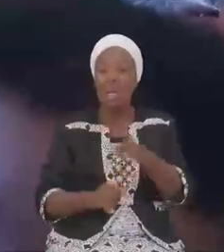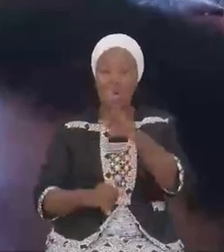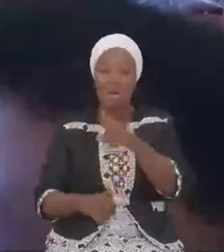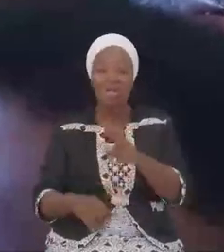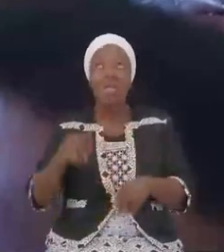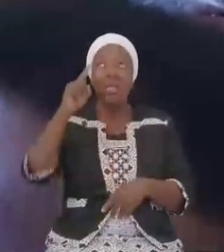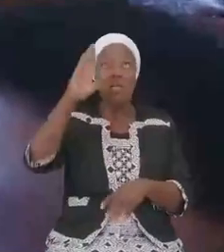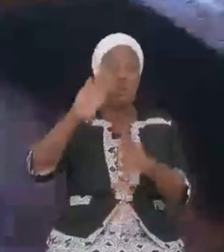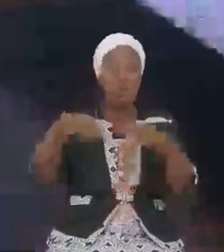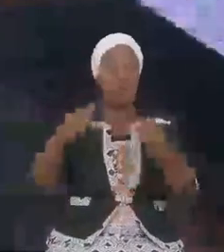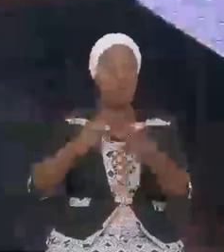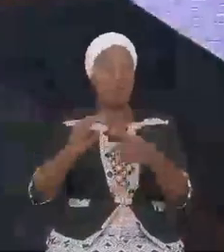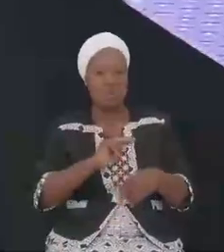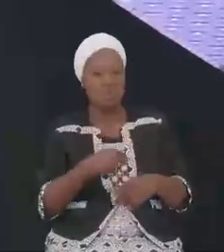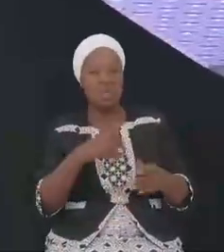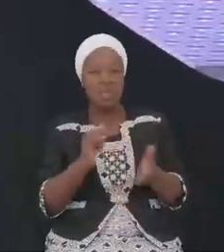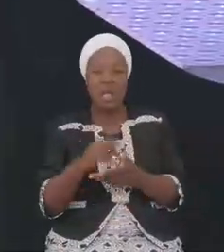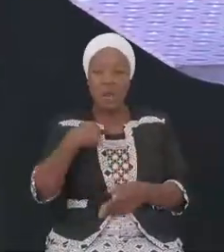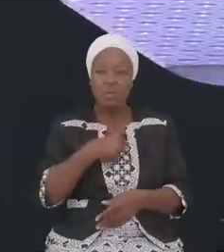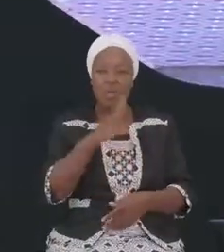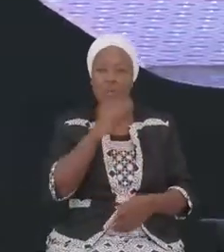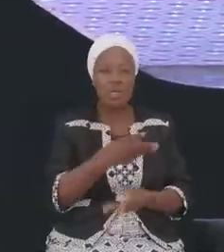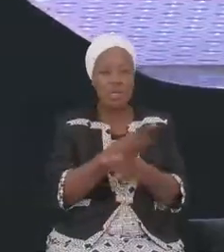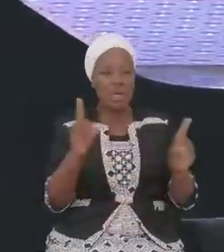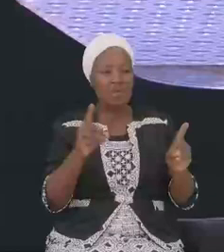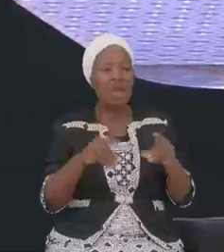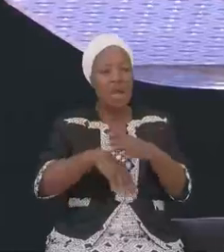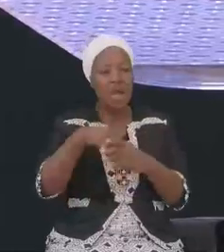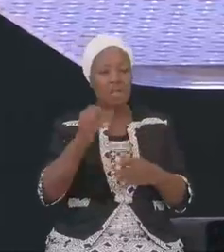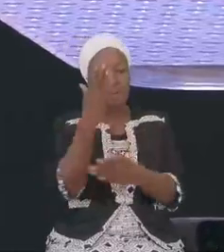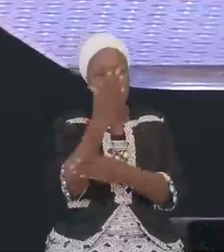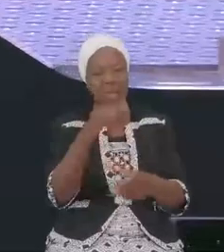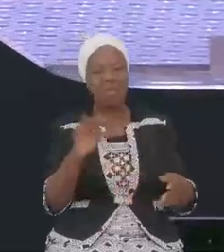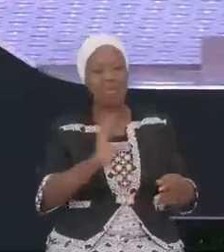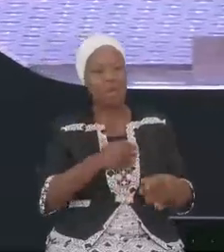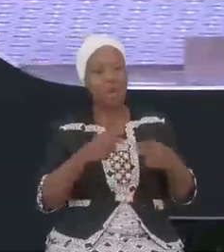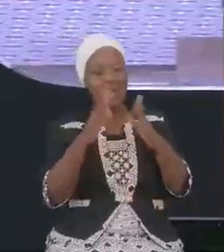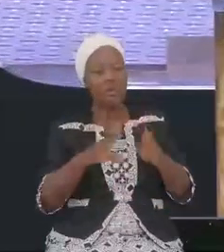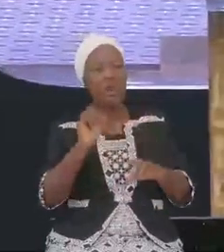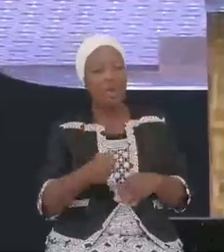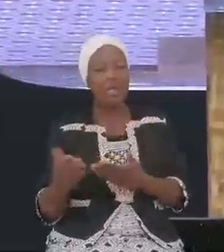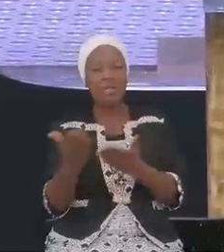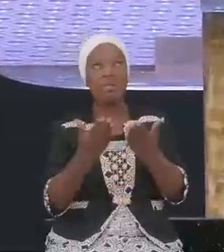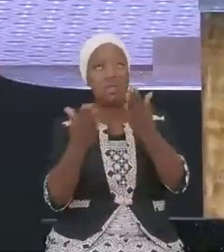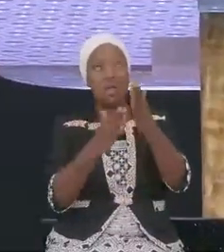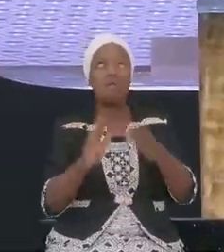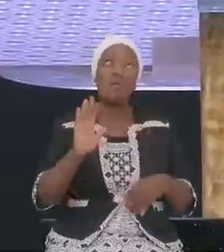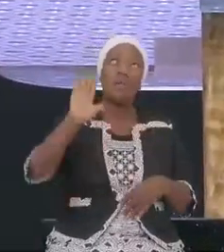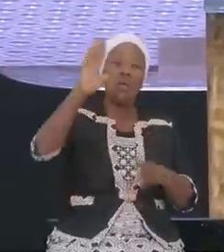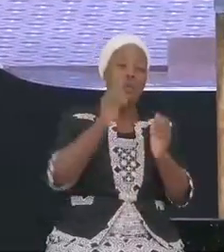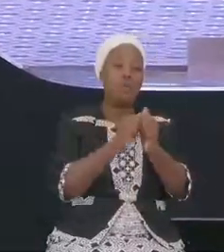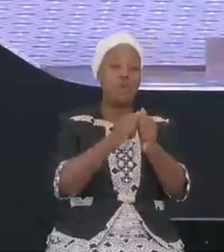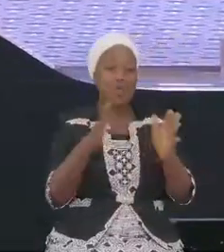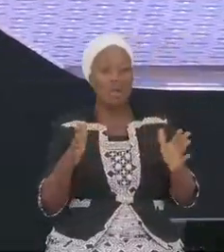permettre, après que nous serions délivrés de la main de nos ennemis, de le servir sans